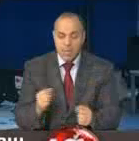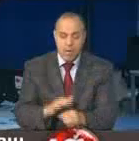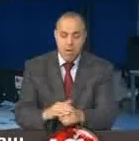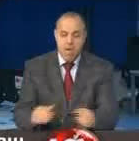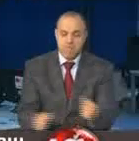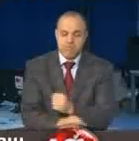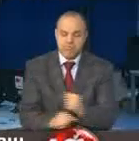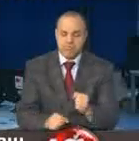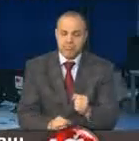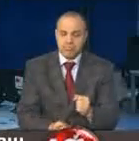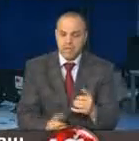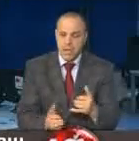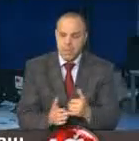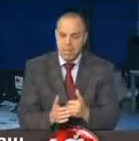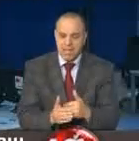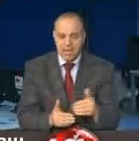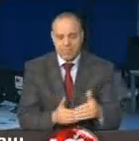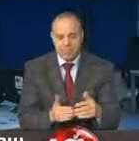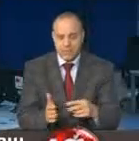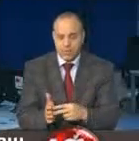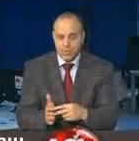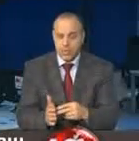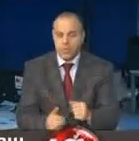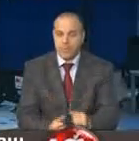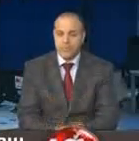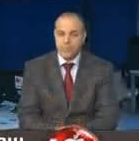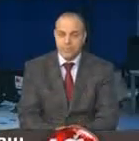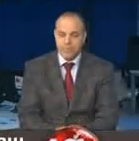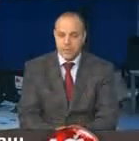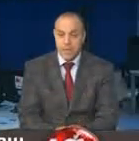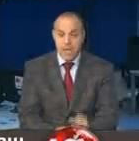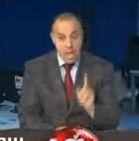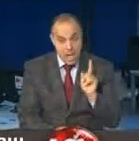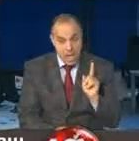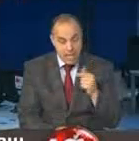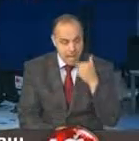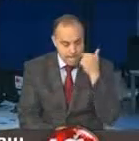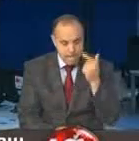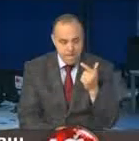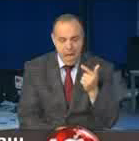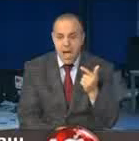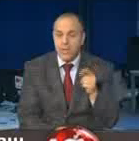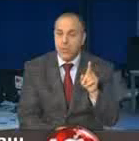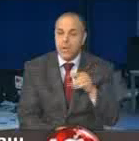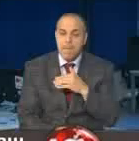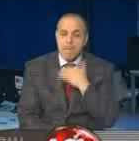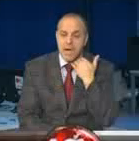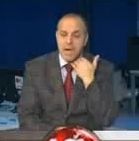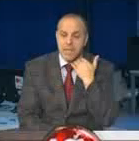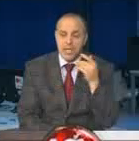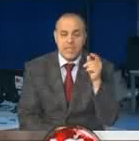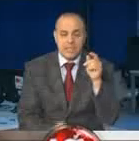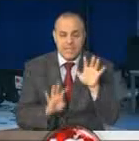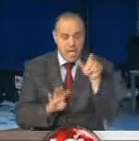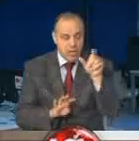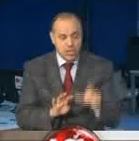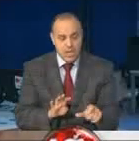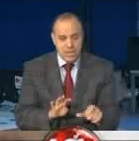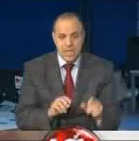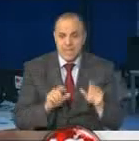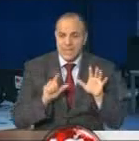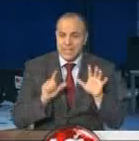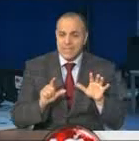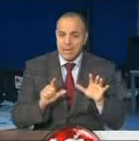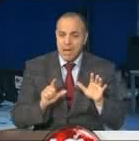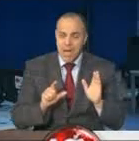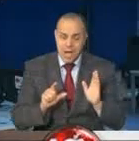سيارة مفخخة في مدينة أعزاز بريف حلب شمال سوريا. جاء ذلك عقب مقتل 9 أشخاص بينهم 7